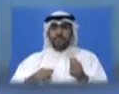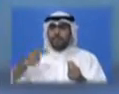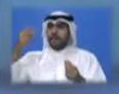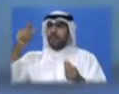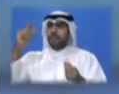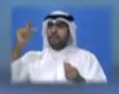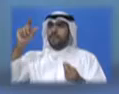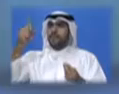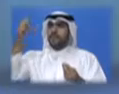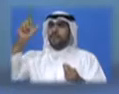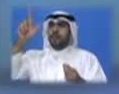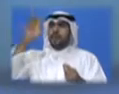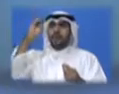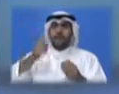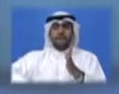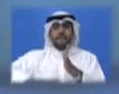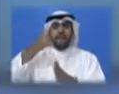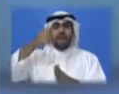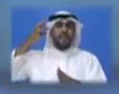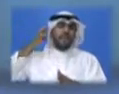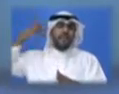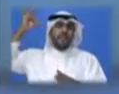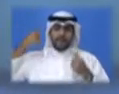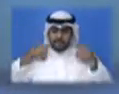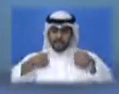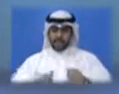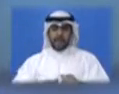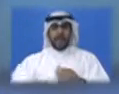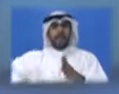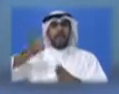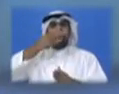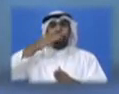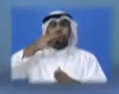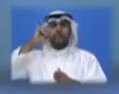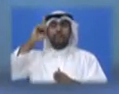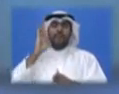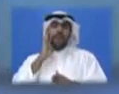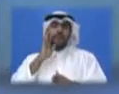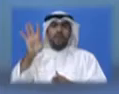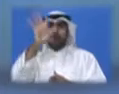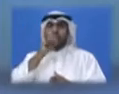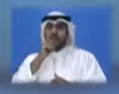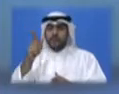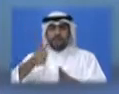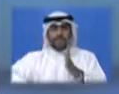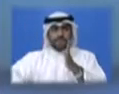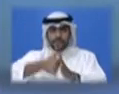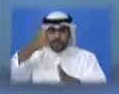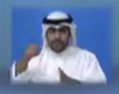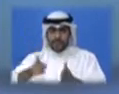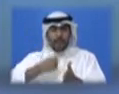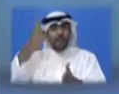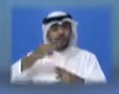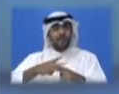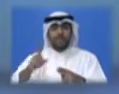المزين الحاصل على الميدالية الذهبية في لعبة السكواش بالدورة الآسيوية، قال إن تلك الإنجازات ليست غريبة على